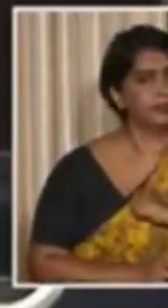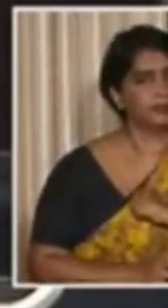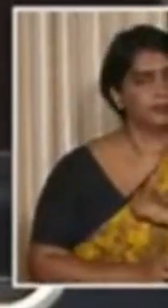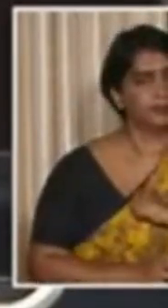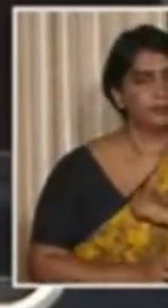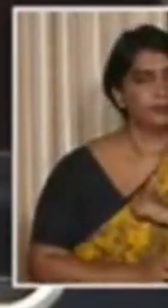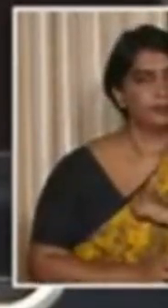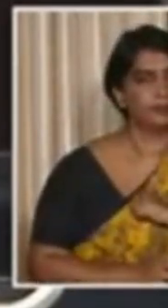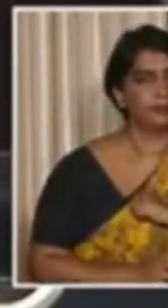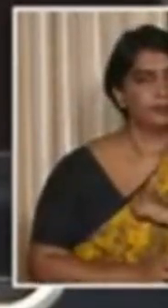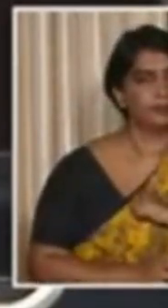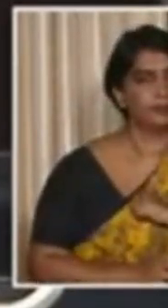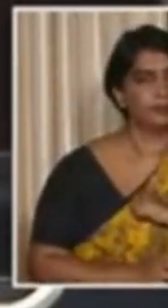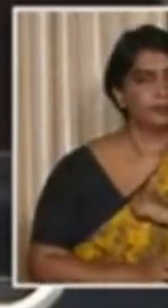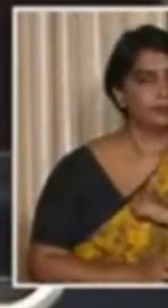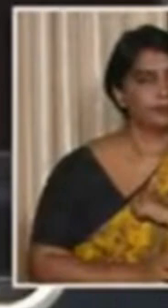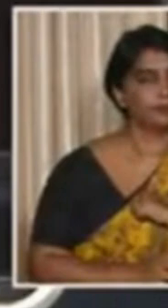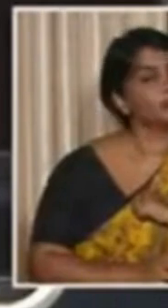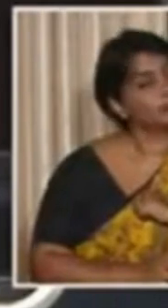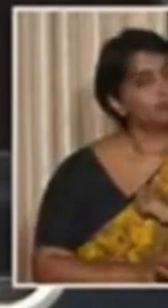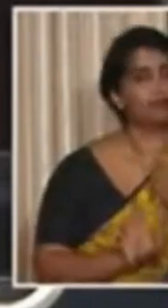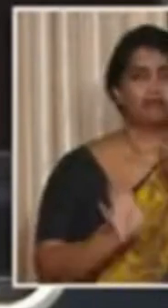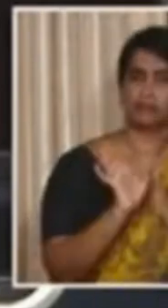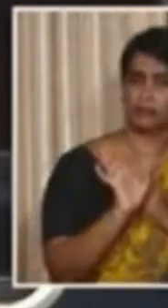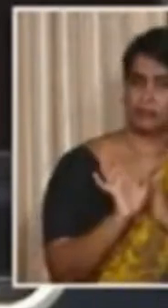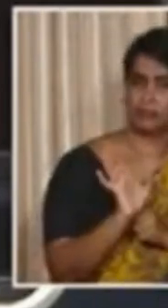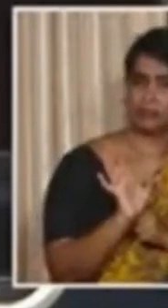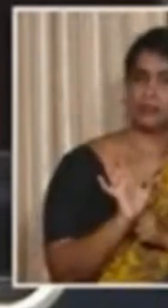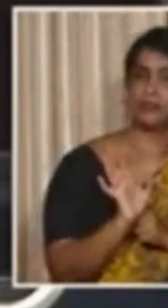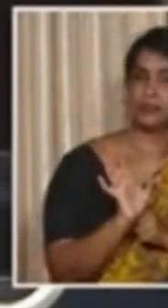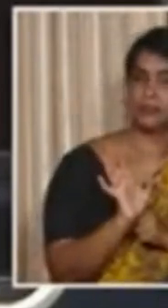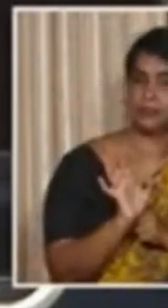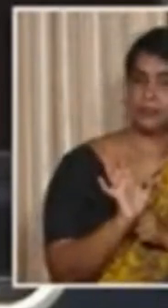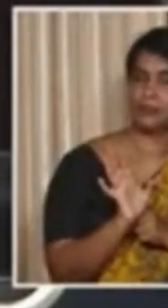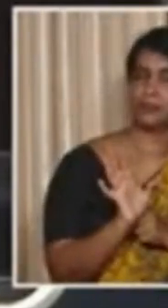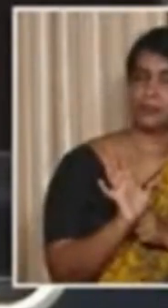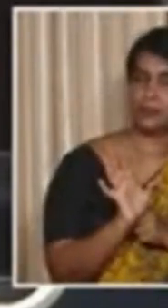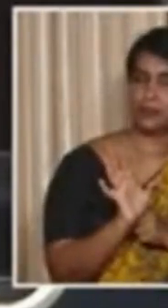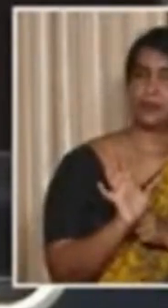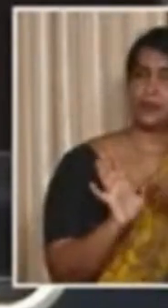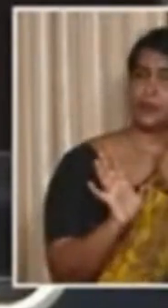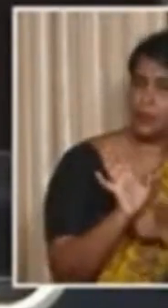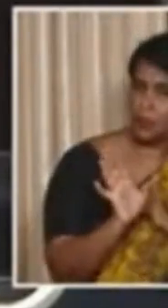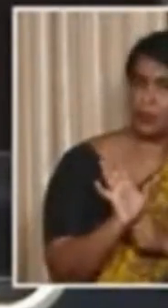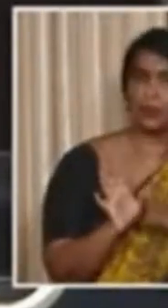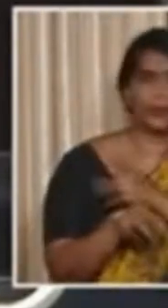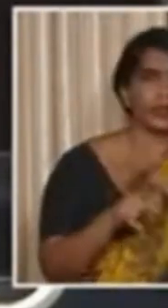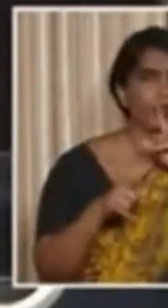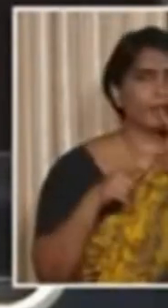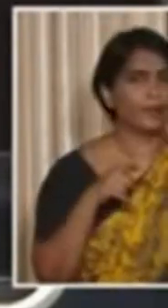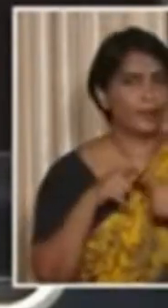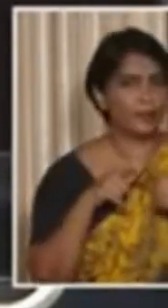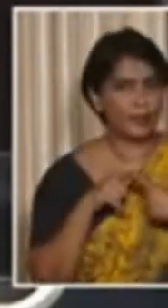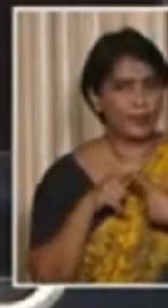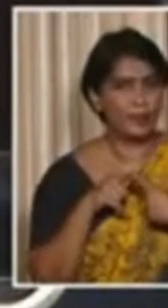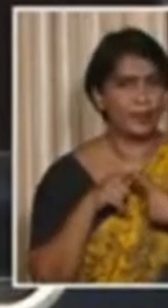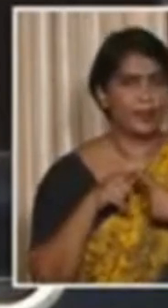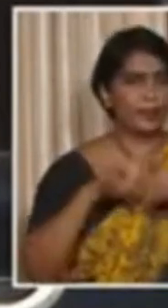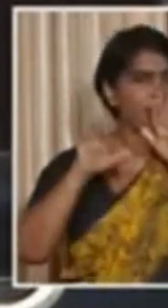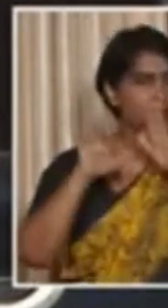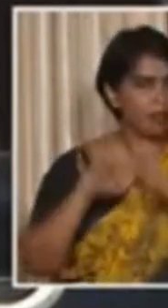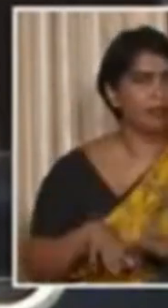இருக்கிறது. ஏனென்றால் தொடர்ந்து இந்த போர்க்காலத்திலே அவரை சமையல் அறையிலே வைத்திருந்ததன் காரணமாக ஒரு மனநோயாளி போல இப்பொழுது உளறி